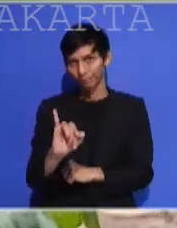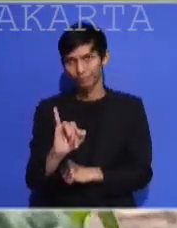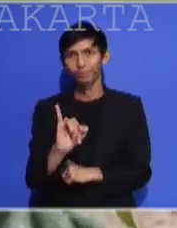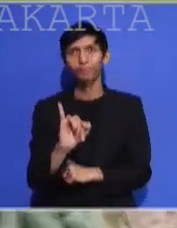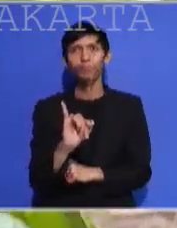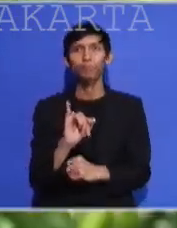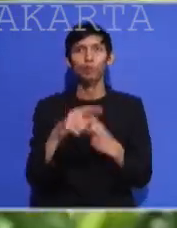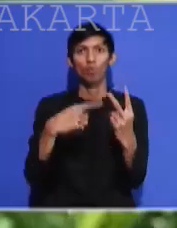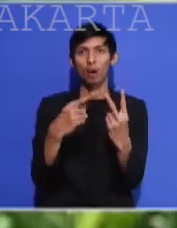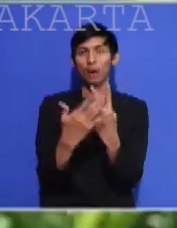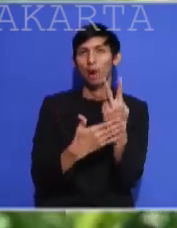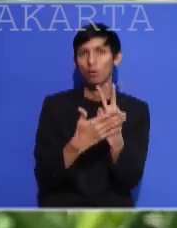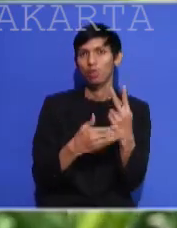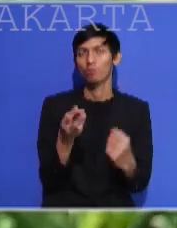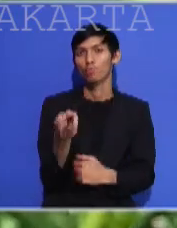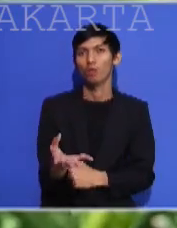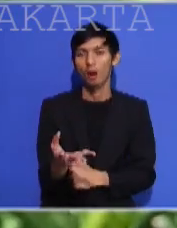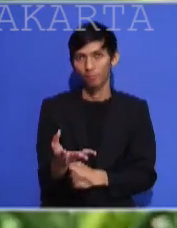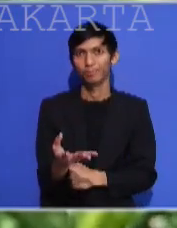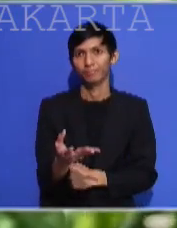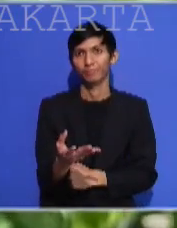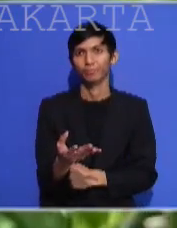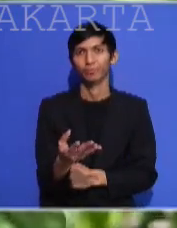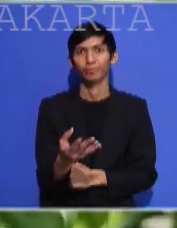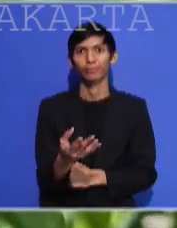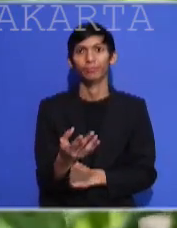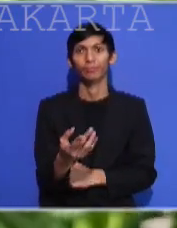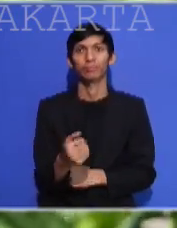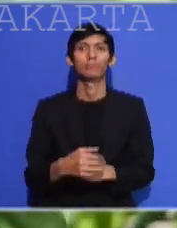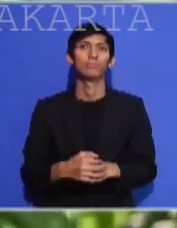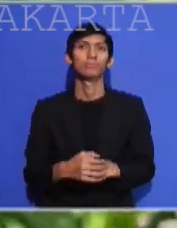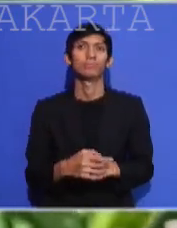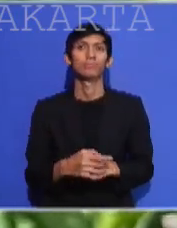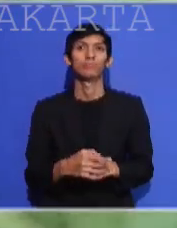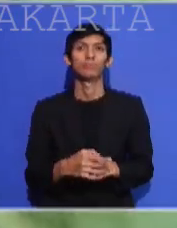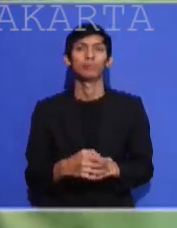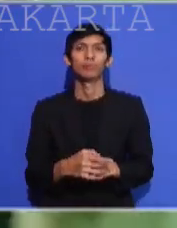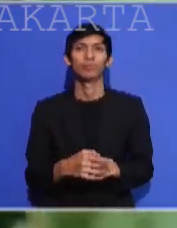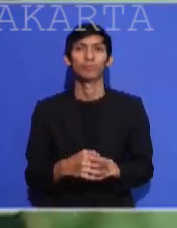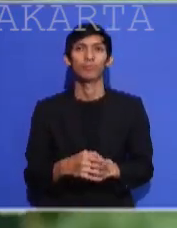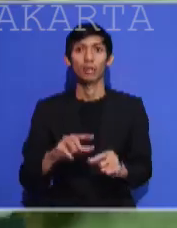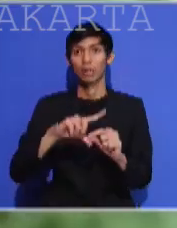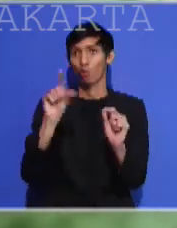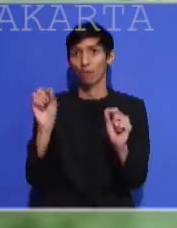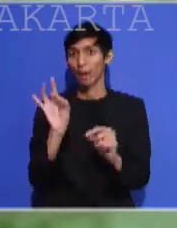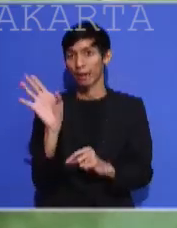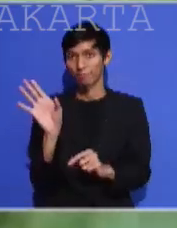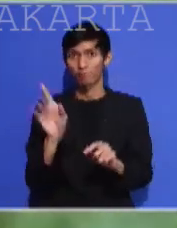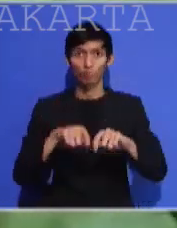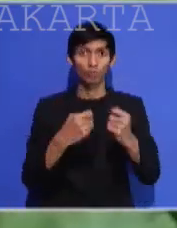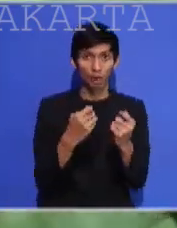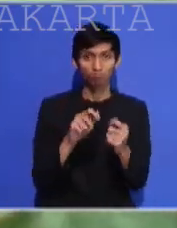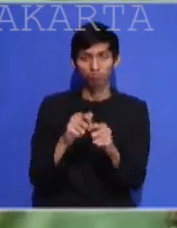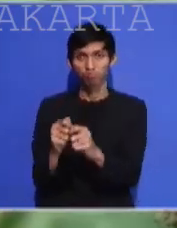kapetang gampil ingkang baken kadang tani kedah greteh anggenipun ngrempeli ron-ron tomat ingkang sampun awon menapa dene